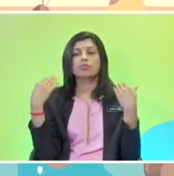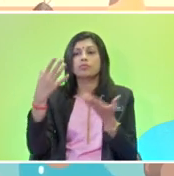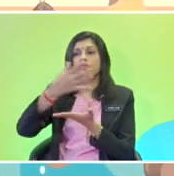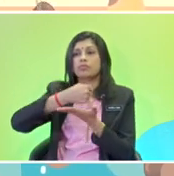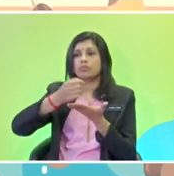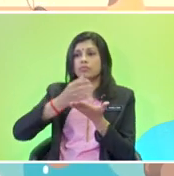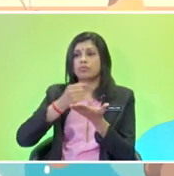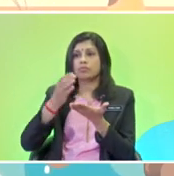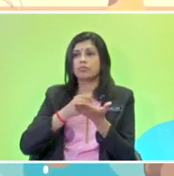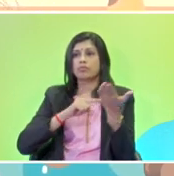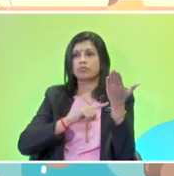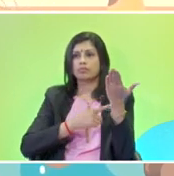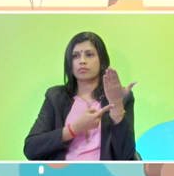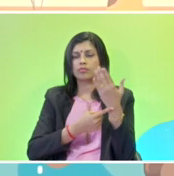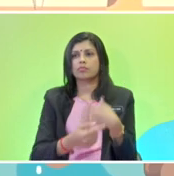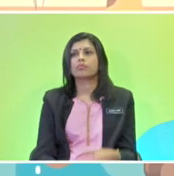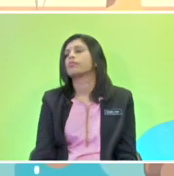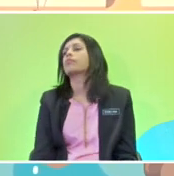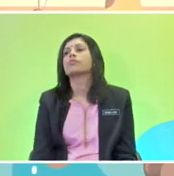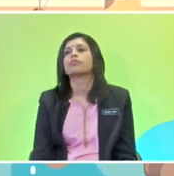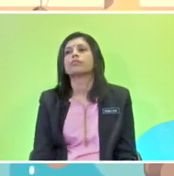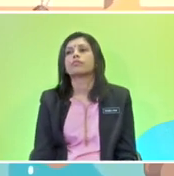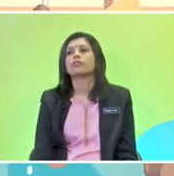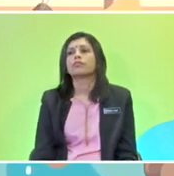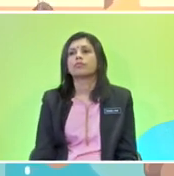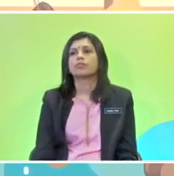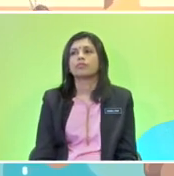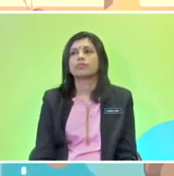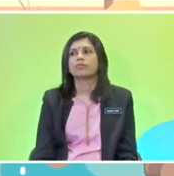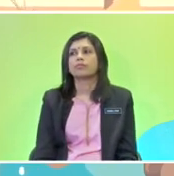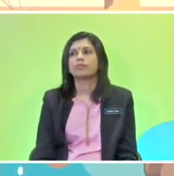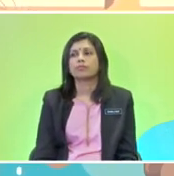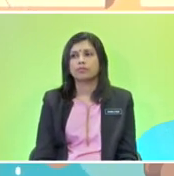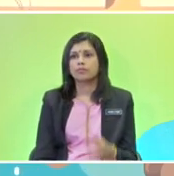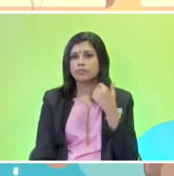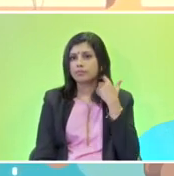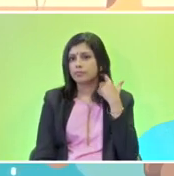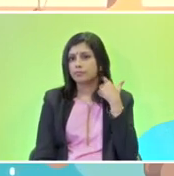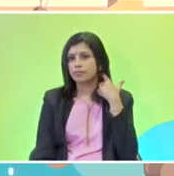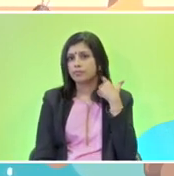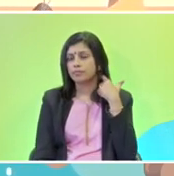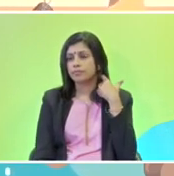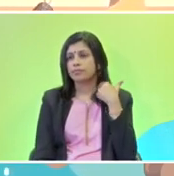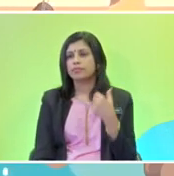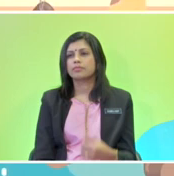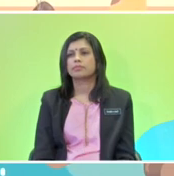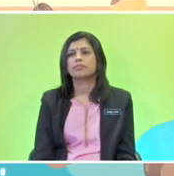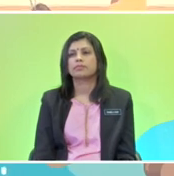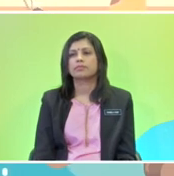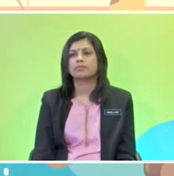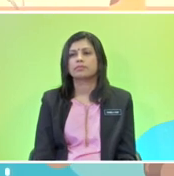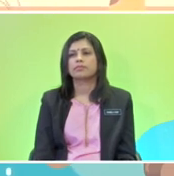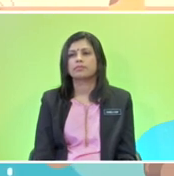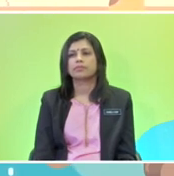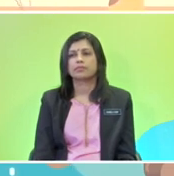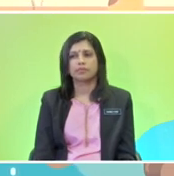lagi, tak apa. Boleh. Ramai yang dah sedia sebenarnya, cikgu. Okay. Jadi kebetulan Tasnim pun dah siap. Kita silakan Tasnim tunjukkan jalan kerja.